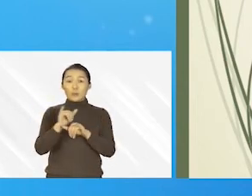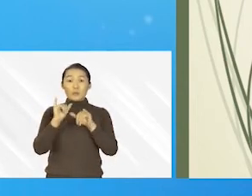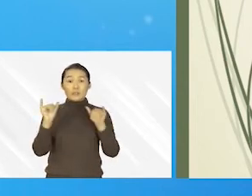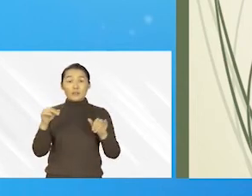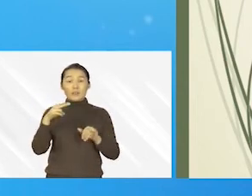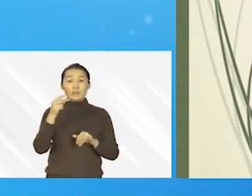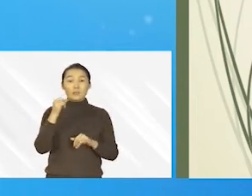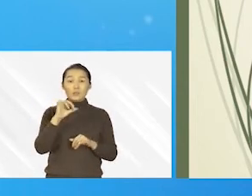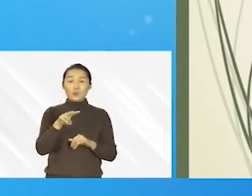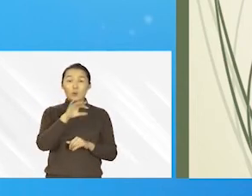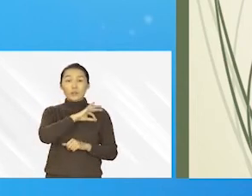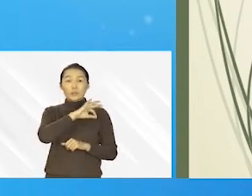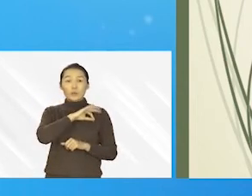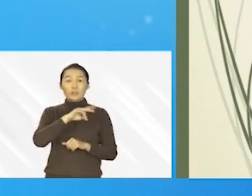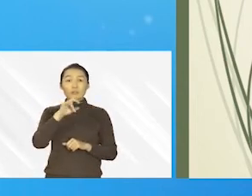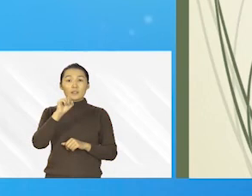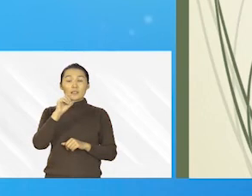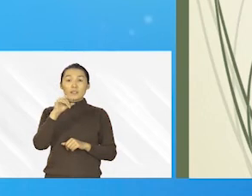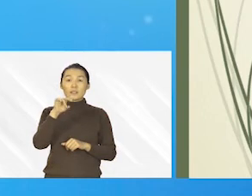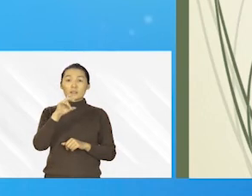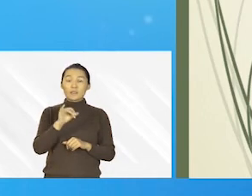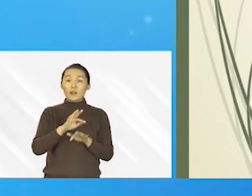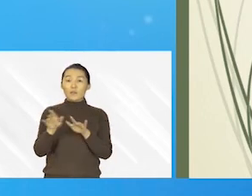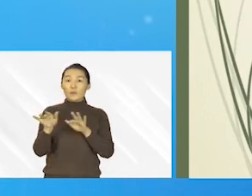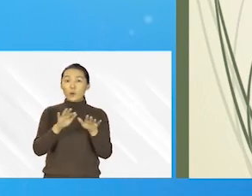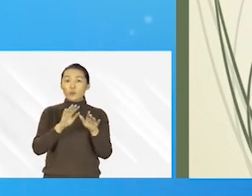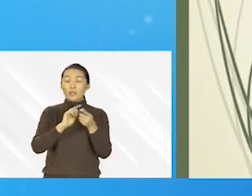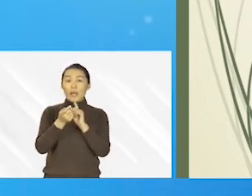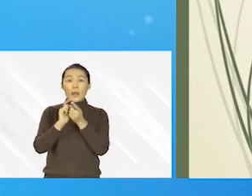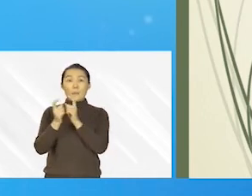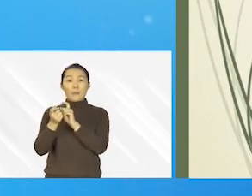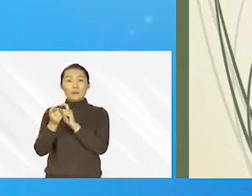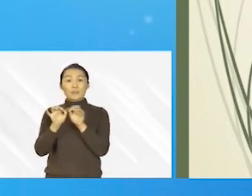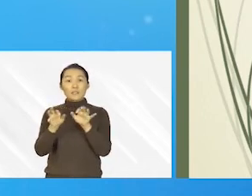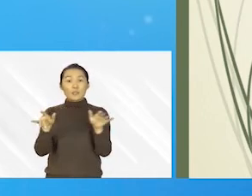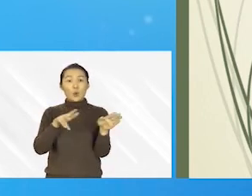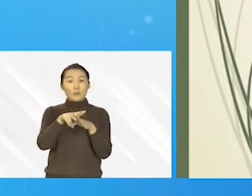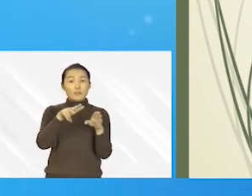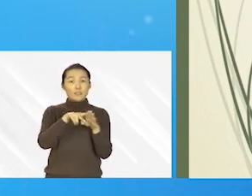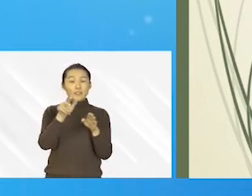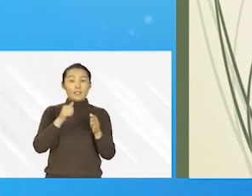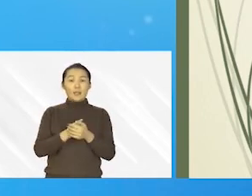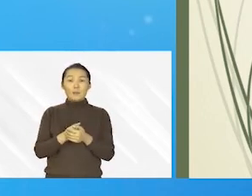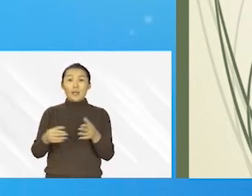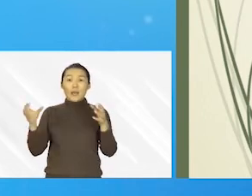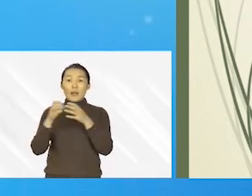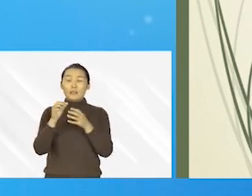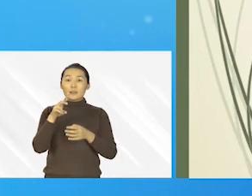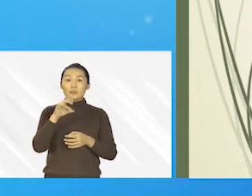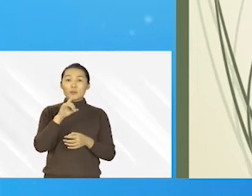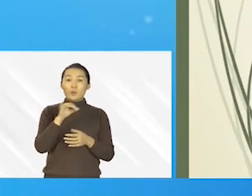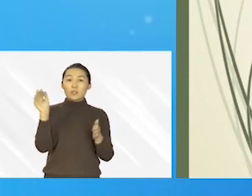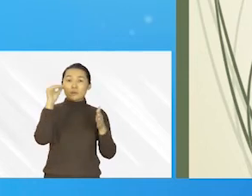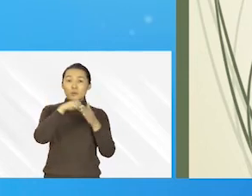пчел, использовать наездников в ходе борьбы с насекомыми-вредителями. Отряд блохи